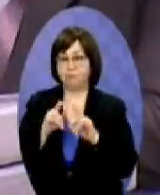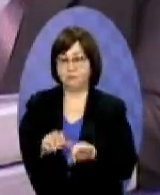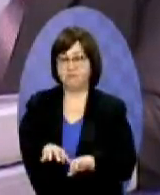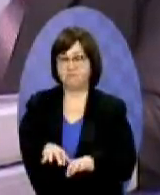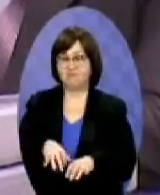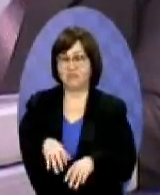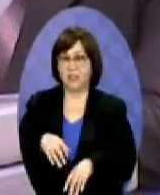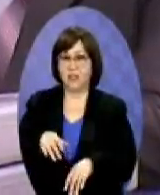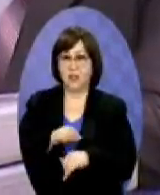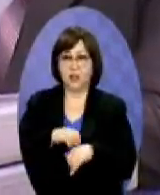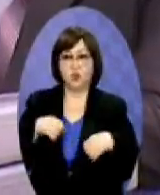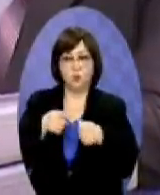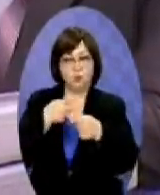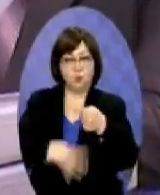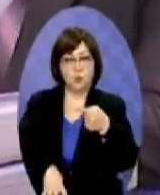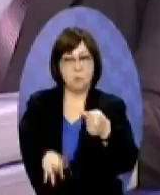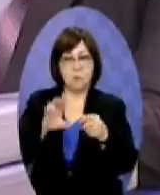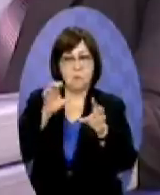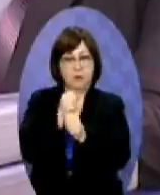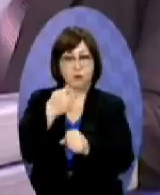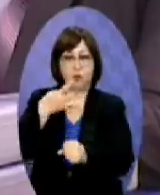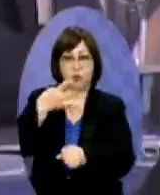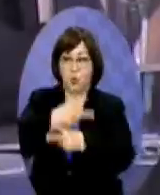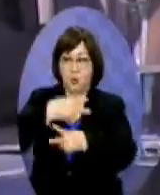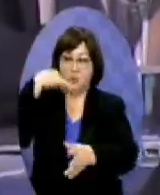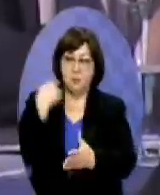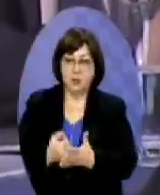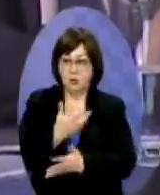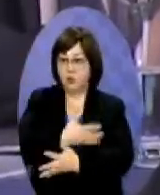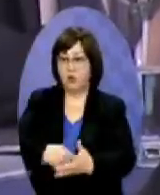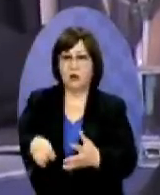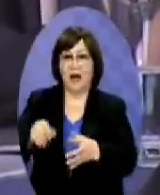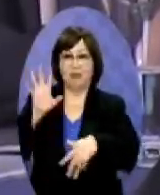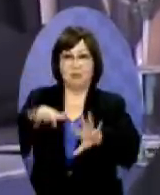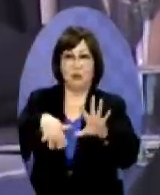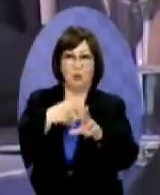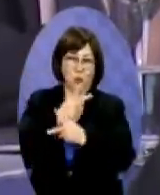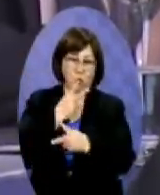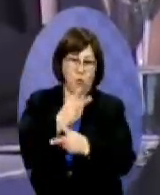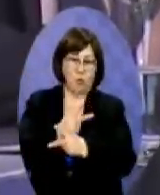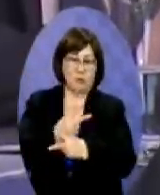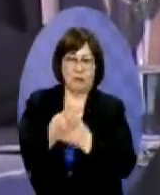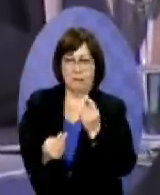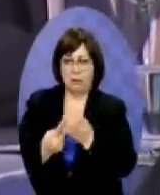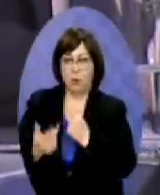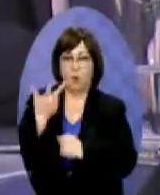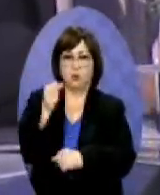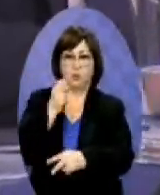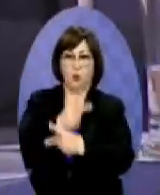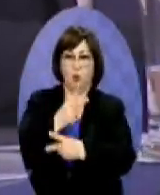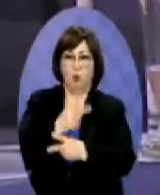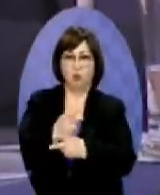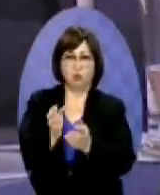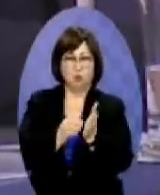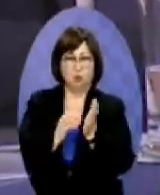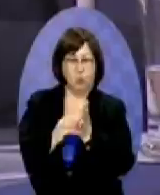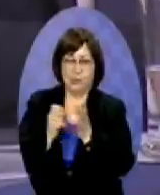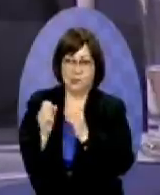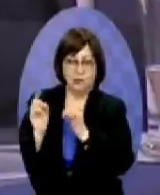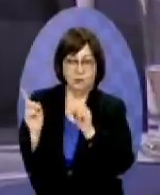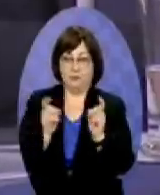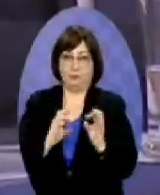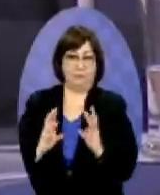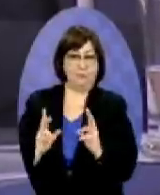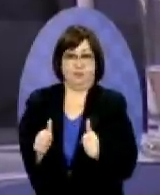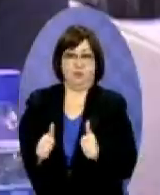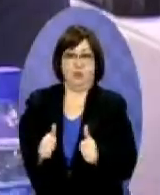4 хувь батлагдж хэрэгжиж эхэлсэн. Ингэснээр 15 хувийн заалтын давхардал 30 орчим хувийн зөрчил хийдлийг арилгасан гэж үзэж байна.